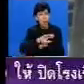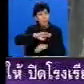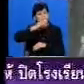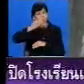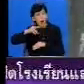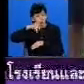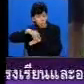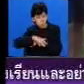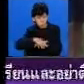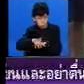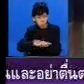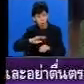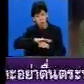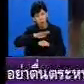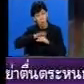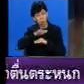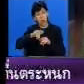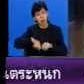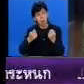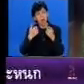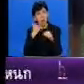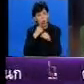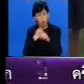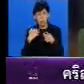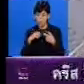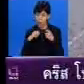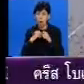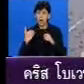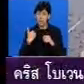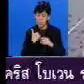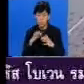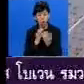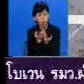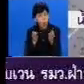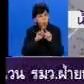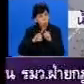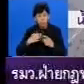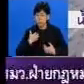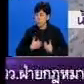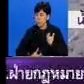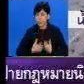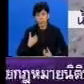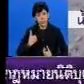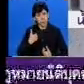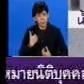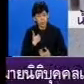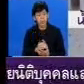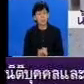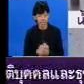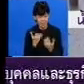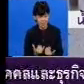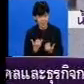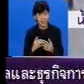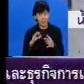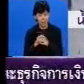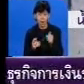ำปีกัดเซาะหัวสะพานจนพังทำให้คนในหมู่บ้าน50ครัวเรือนได้รับความเดือดร้อนด้านนายประหยัดว่องป